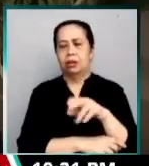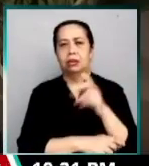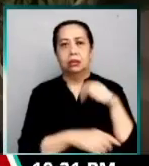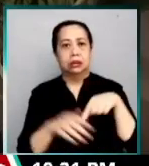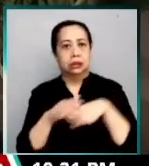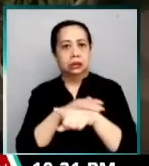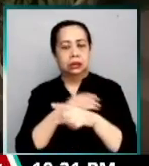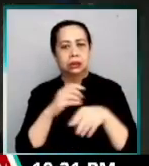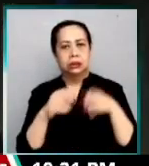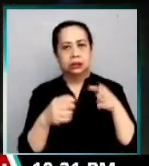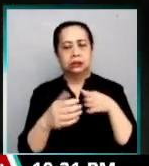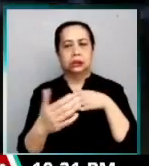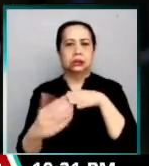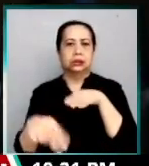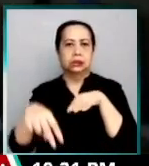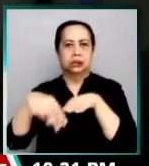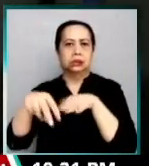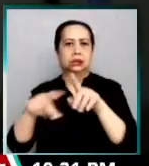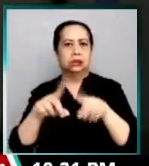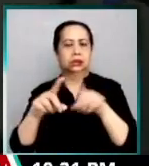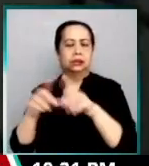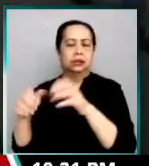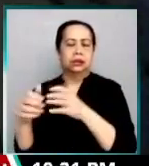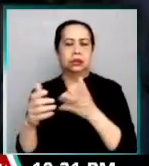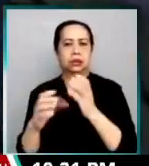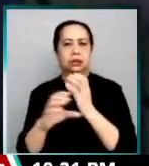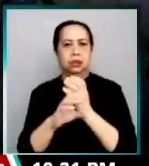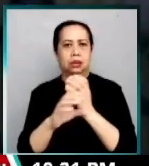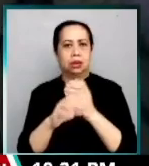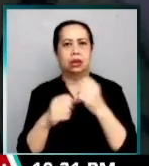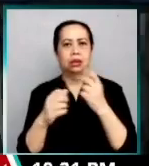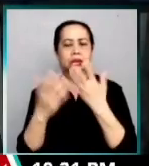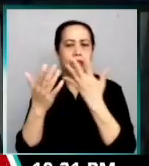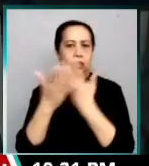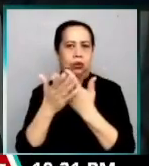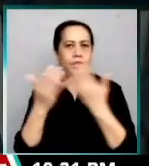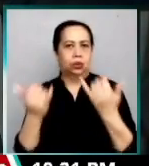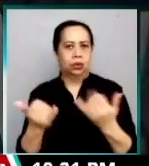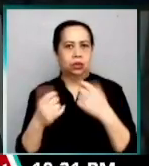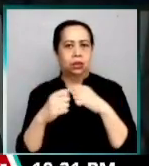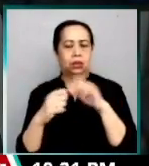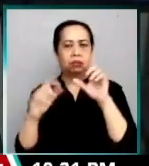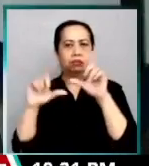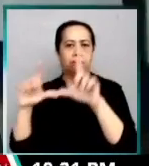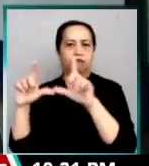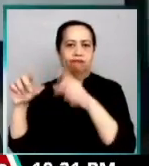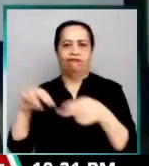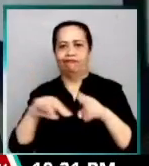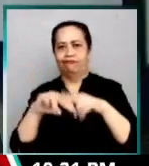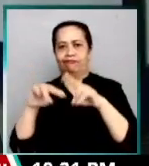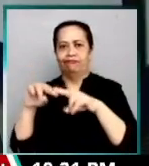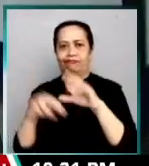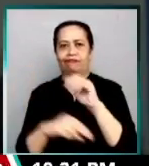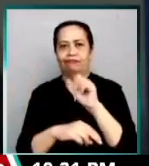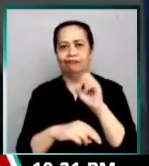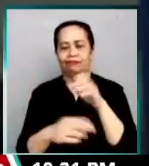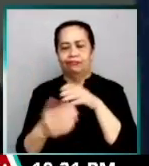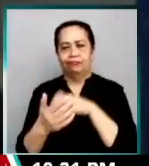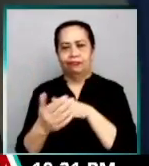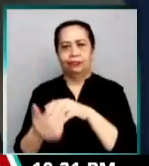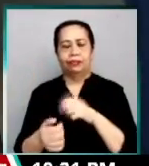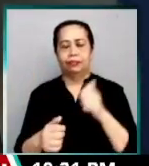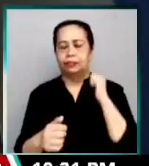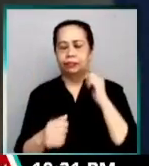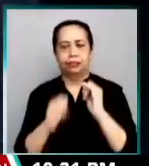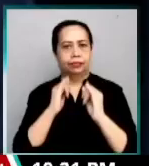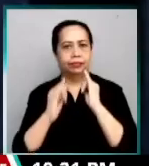pa raw ng driver ang ibang sasakyan. Nakakulong na ang suspect at nahaharap sa patong-patong na reklamo. Tumanggi siyang magbigay